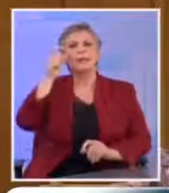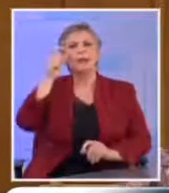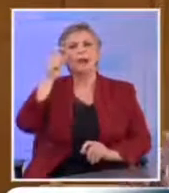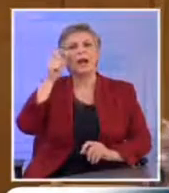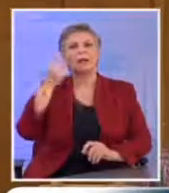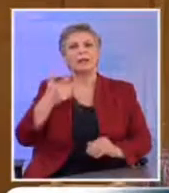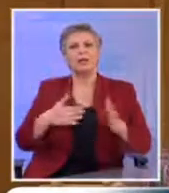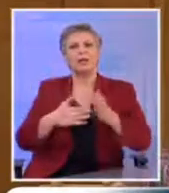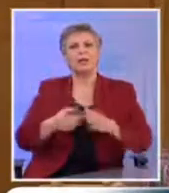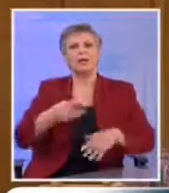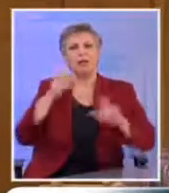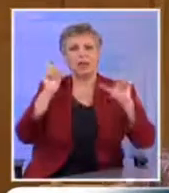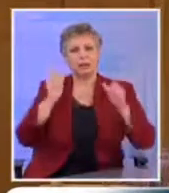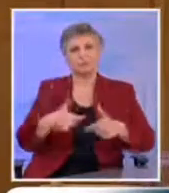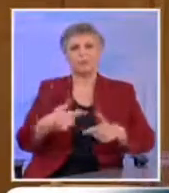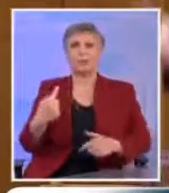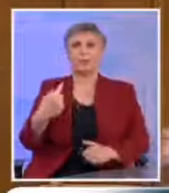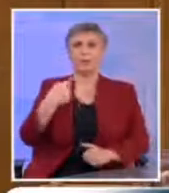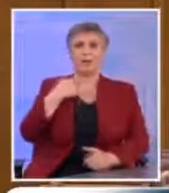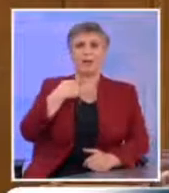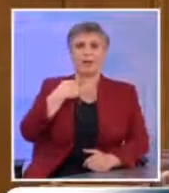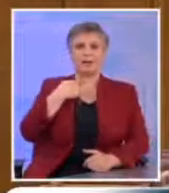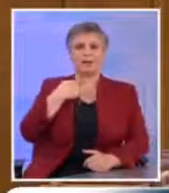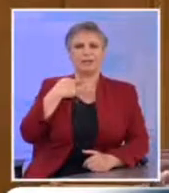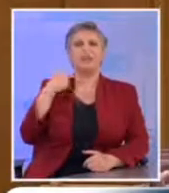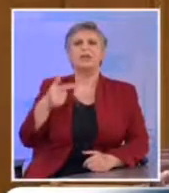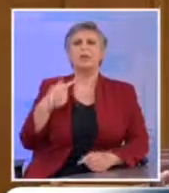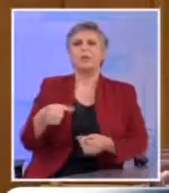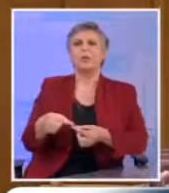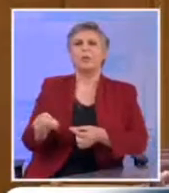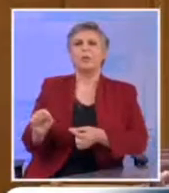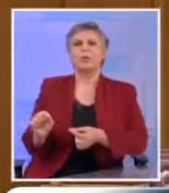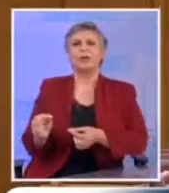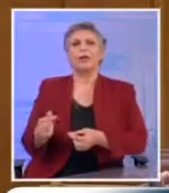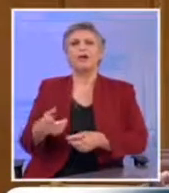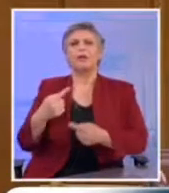στις εκλογές, δεν πάει μπροστά. Δεν μπορείς να κάνεις πολιτική έτσι μόνο.